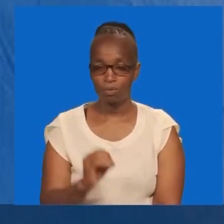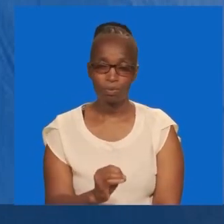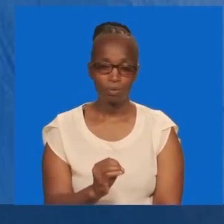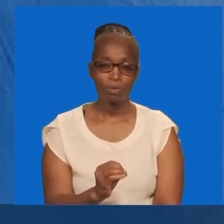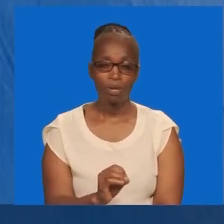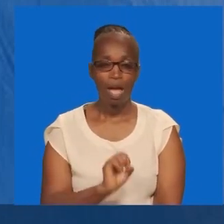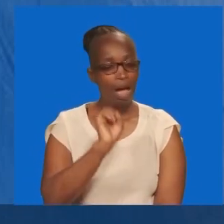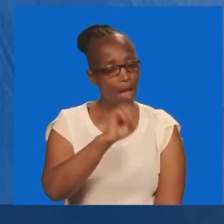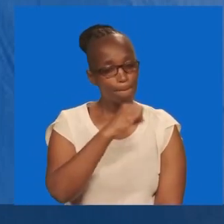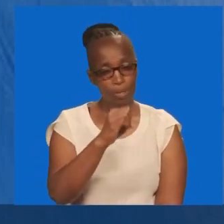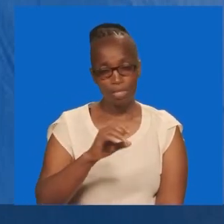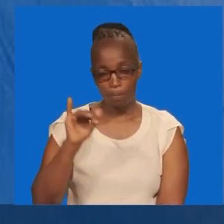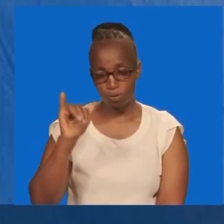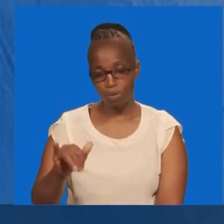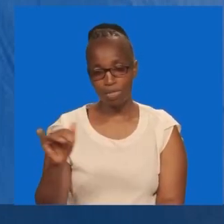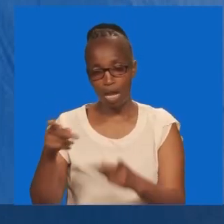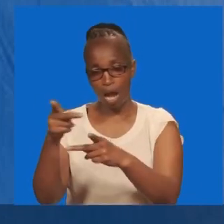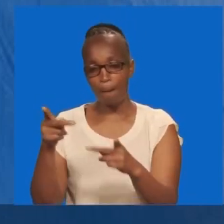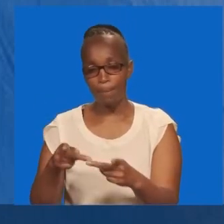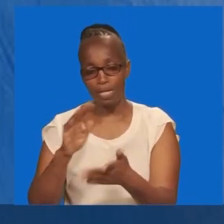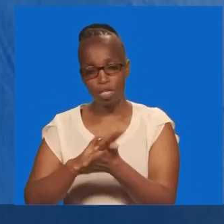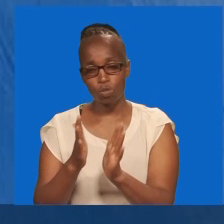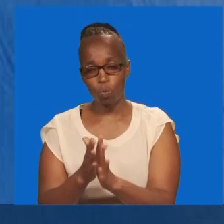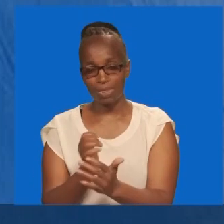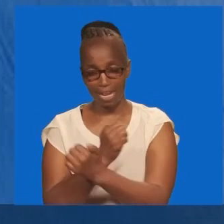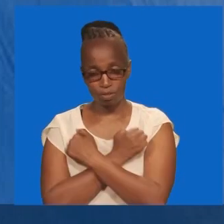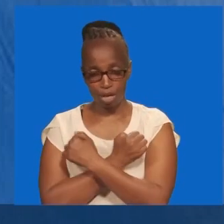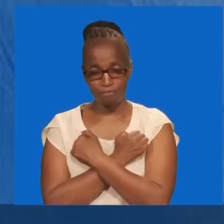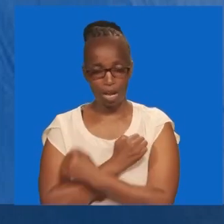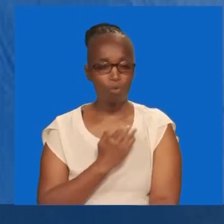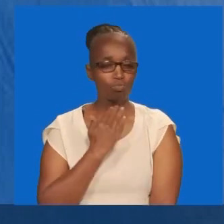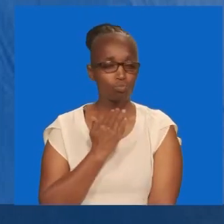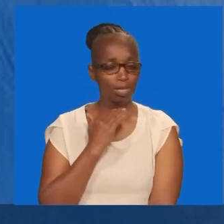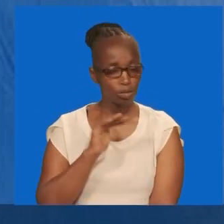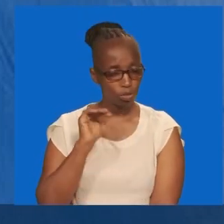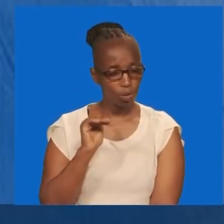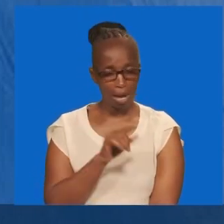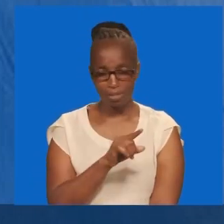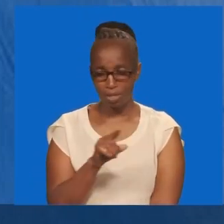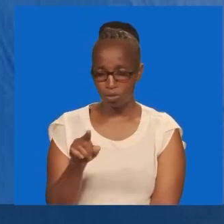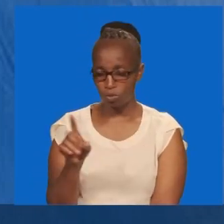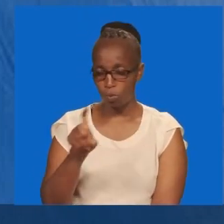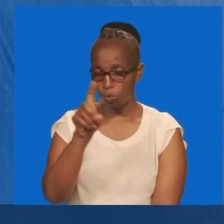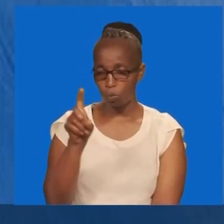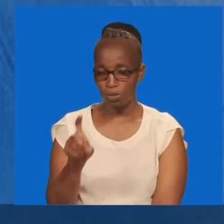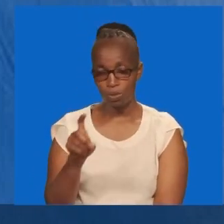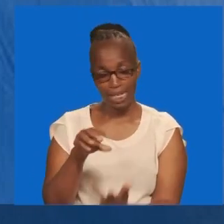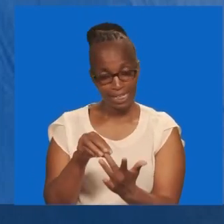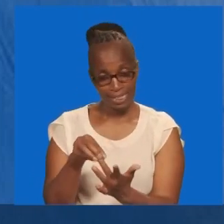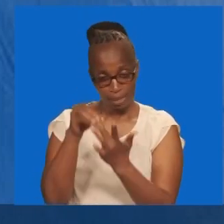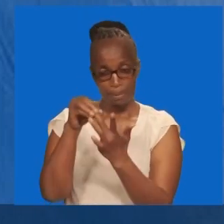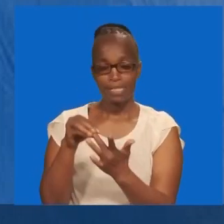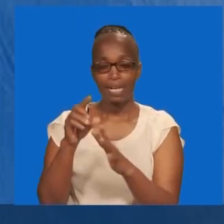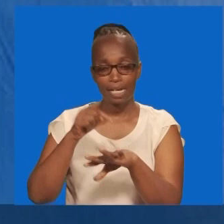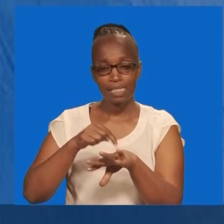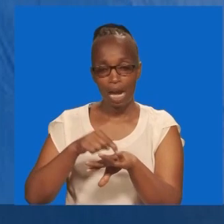ni upendo na hawezi akaishi mahali ambapo hapana upendo. Kwa hivyo Wakristo wenzangu, nataka niwasihi siku hii ya leo, na